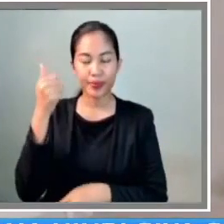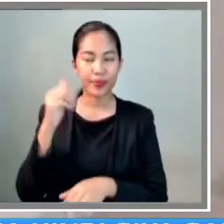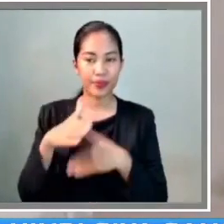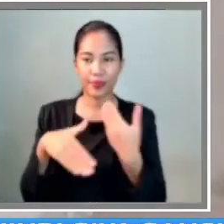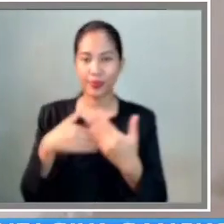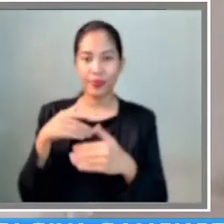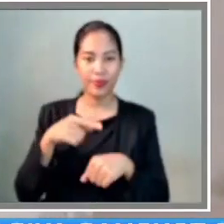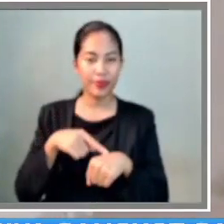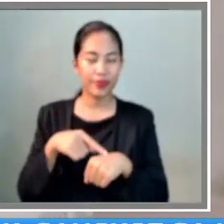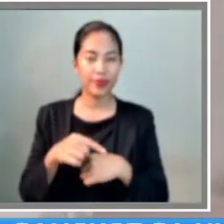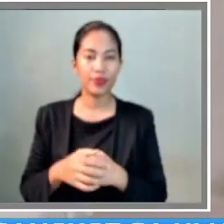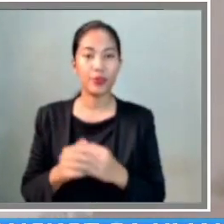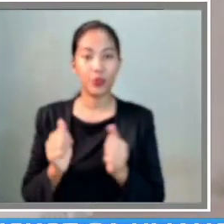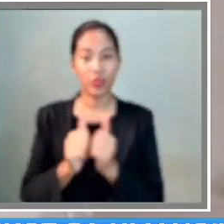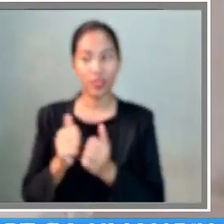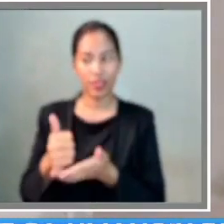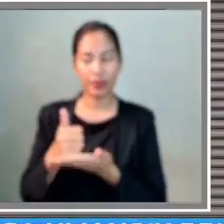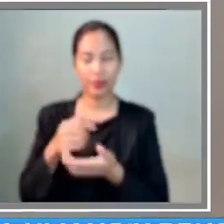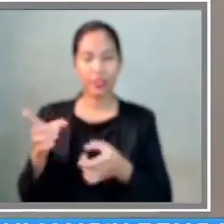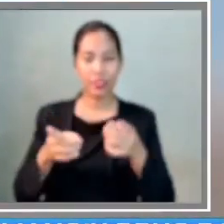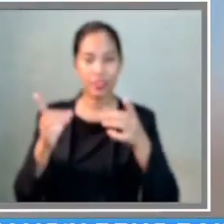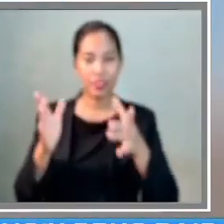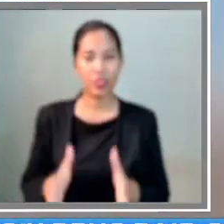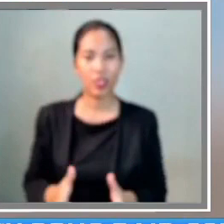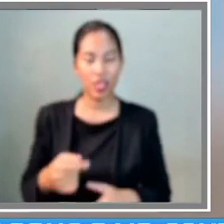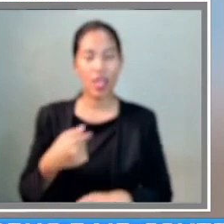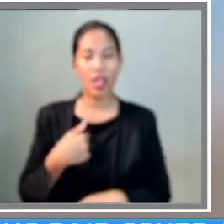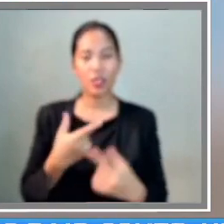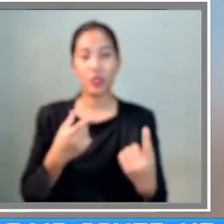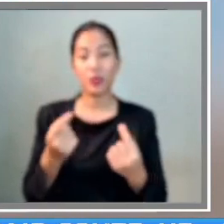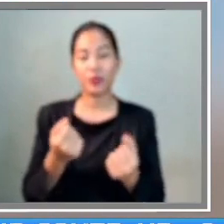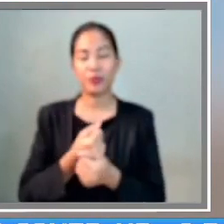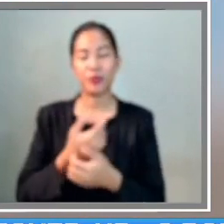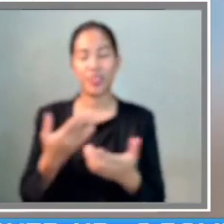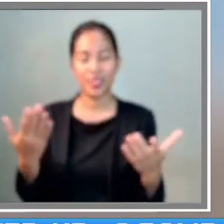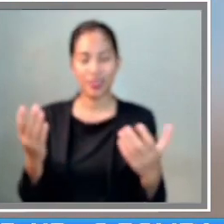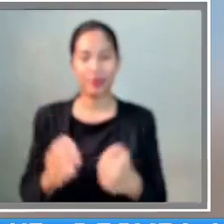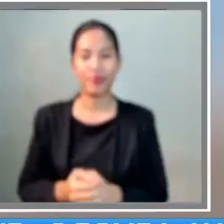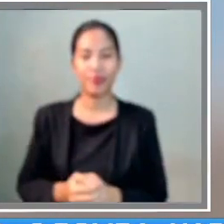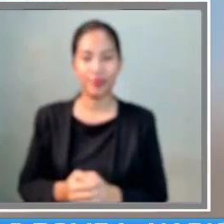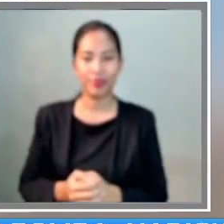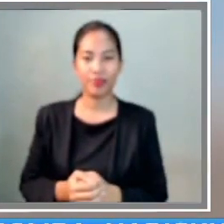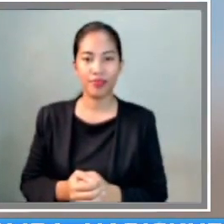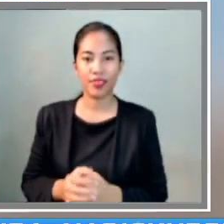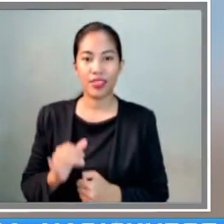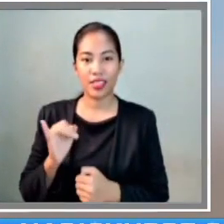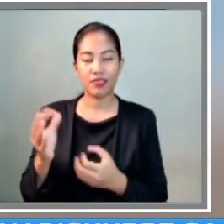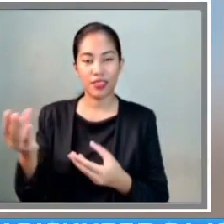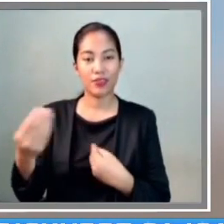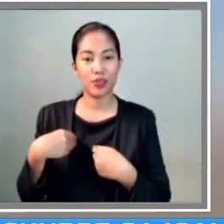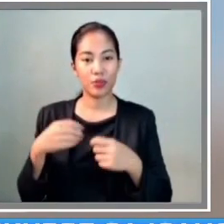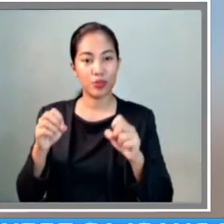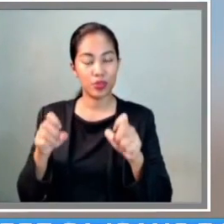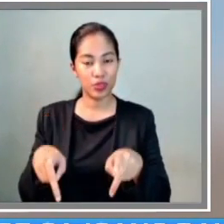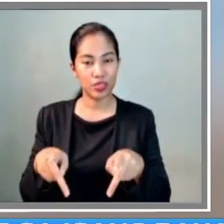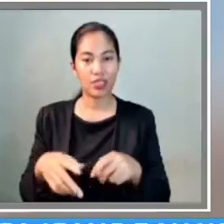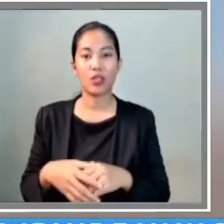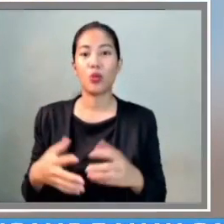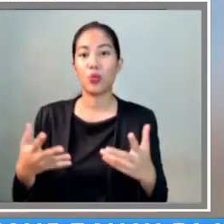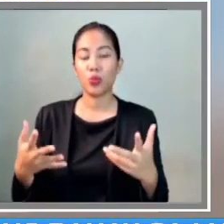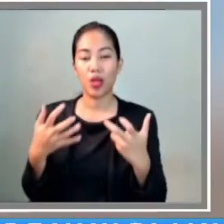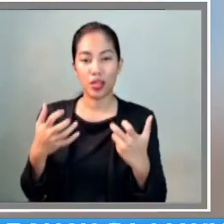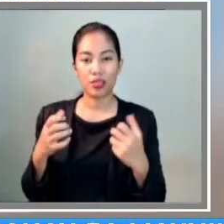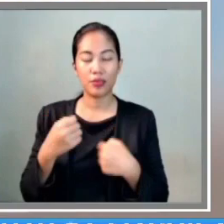our directors, nagagawa ko lahat ng mga kailangan daw. Kung bibigyan daw siya ng pagkakataon, gusto niyang gumawa ng